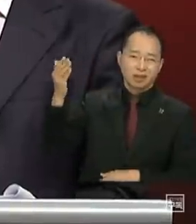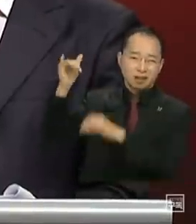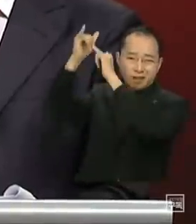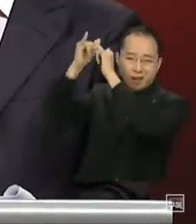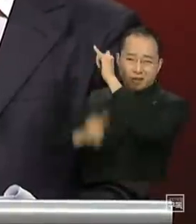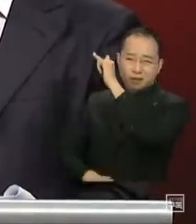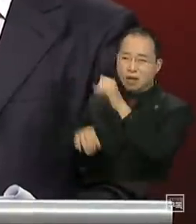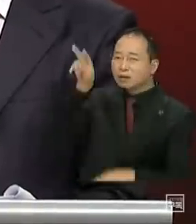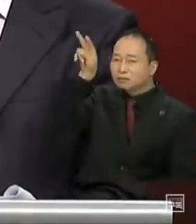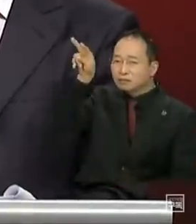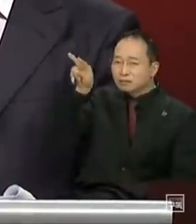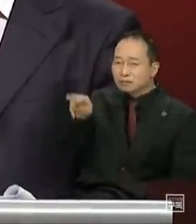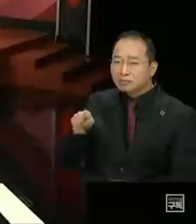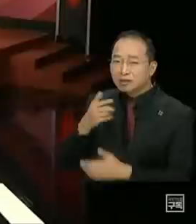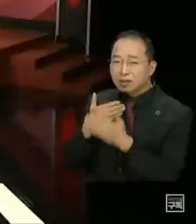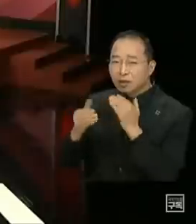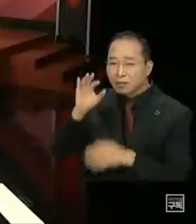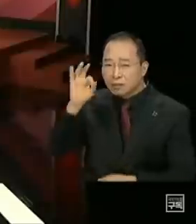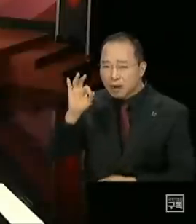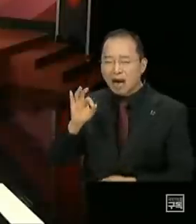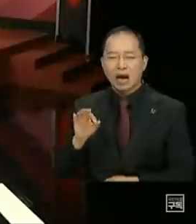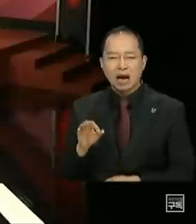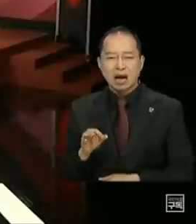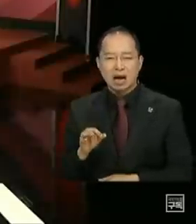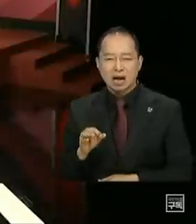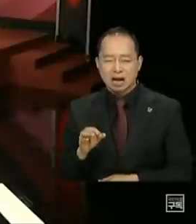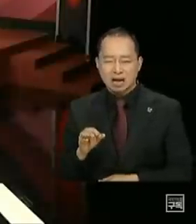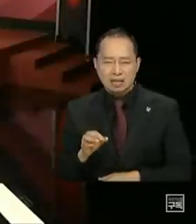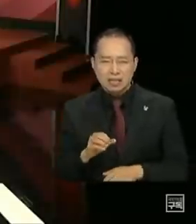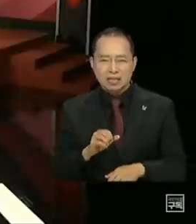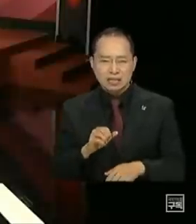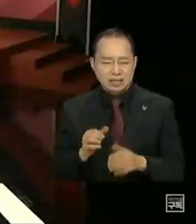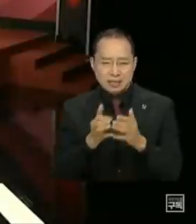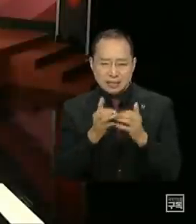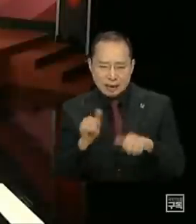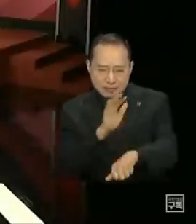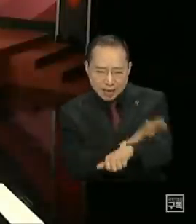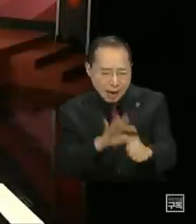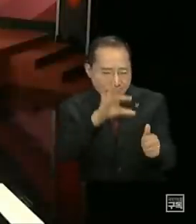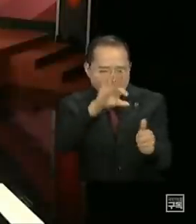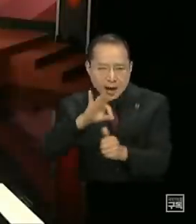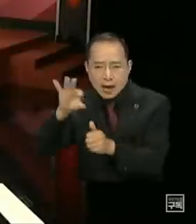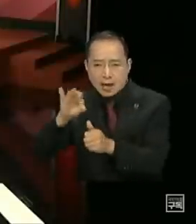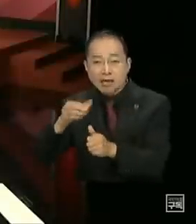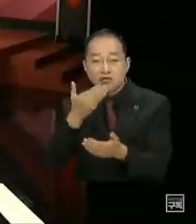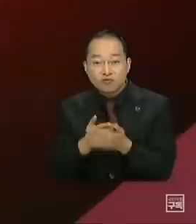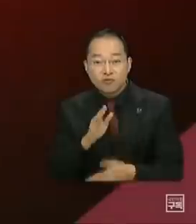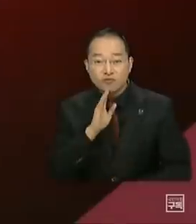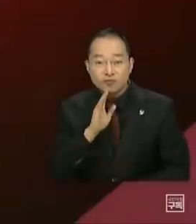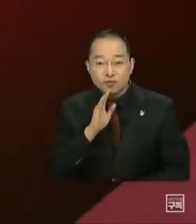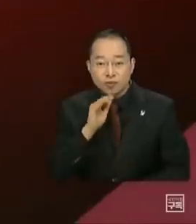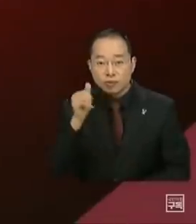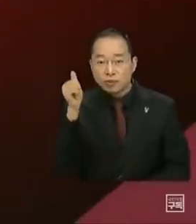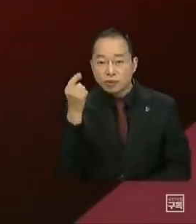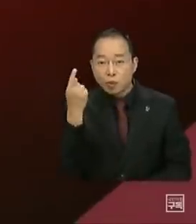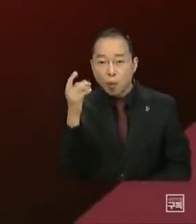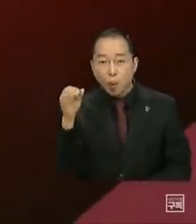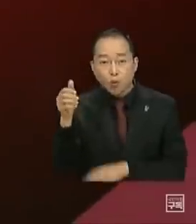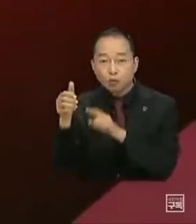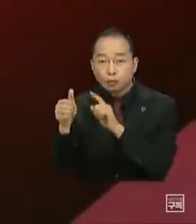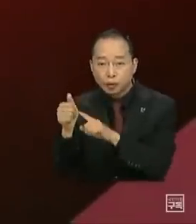돌이켜보면 인사가 만사라고 합니다. 그렇습니다. 그렇죠. 홍 후보님의